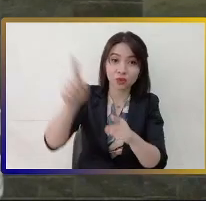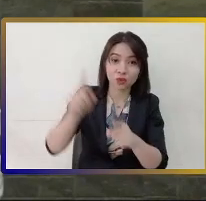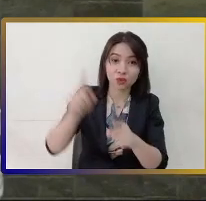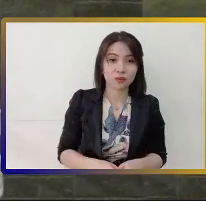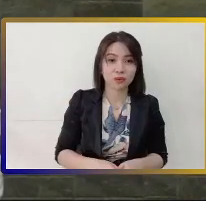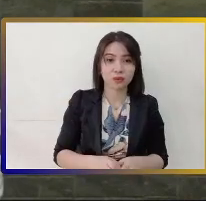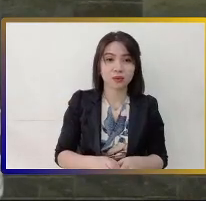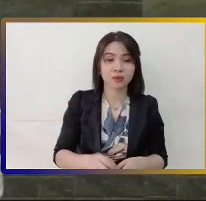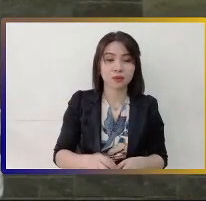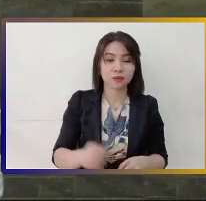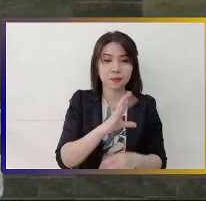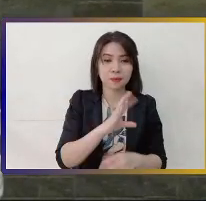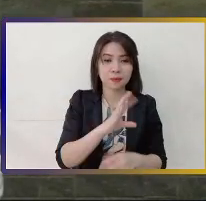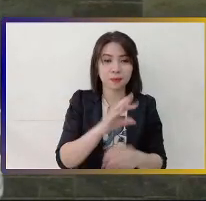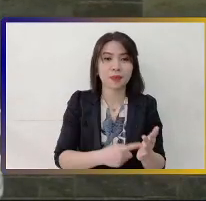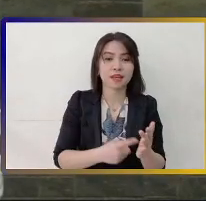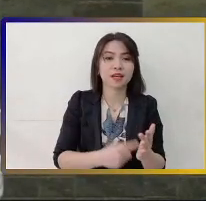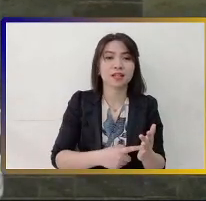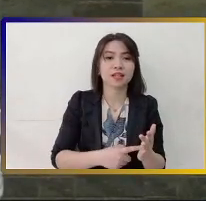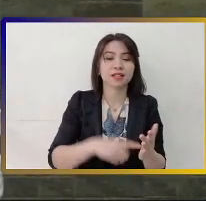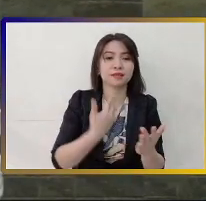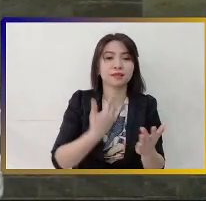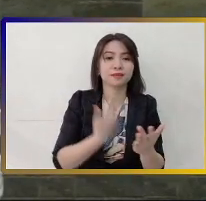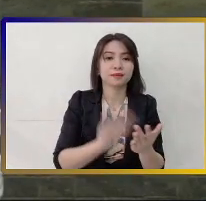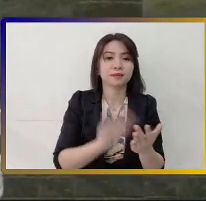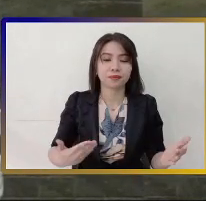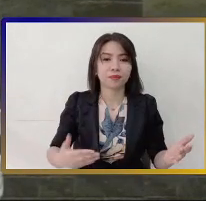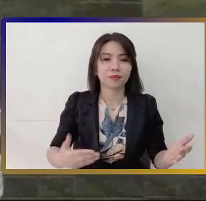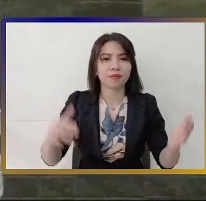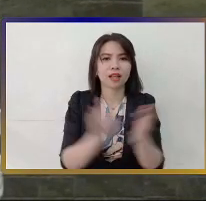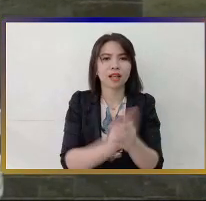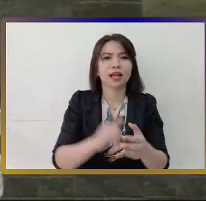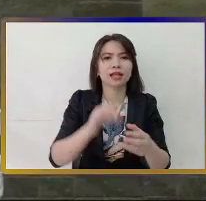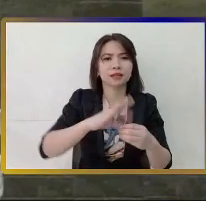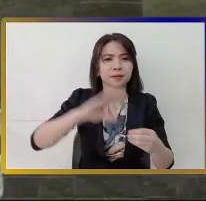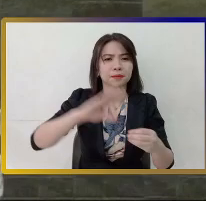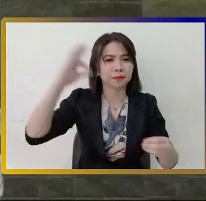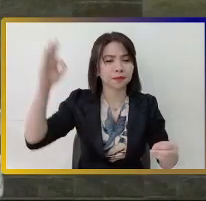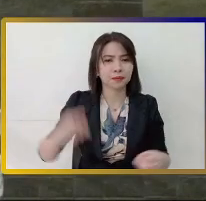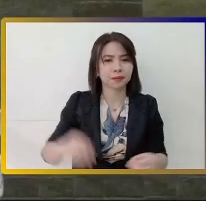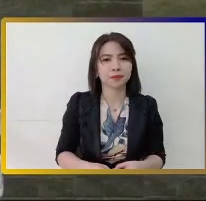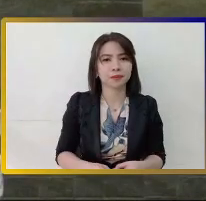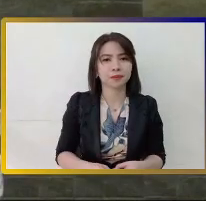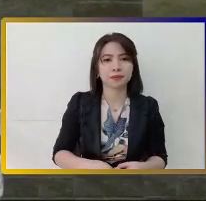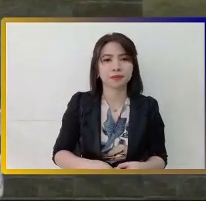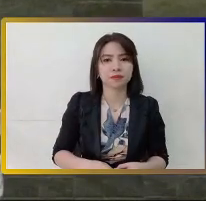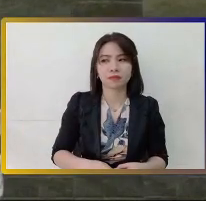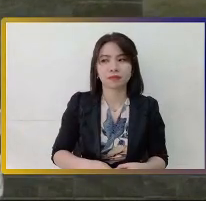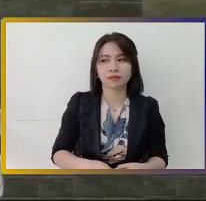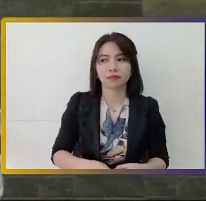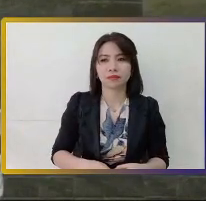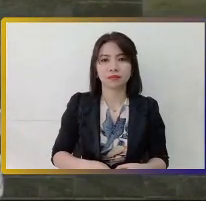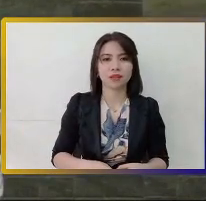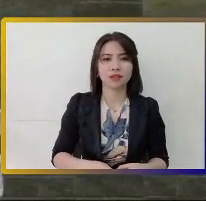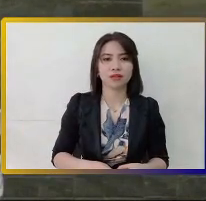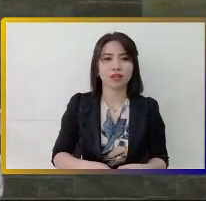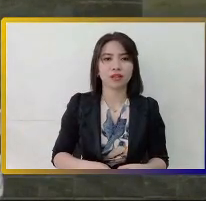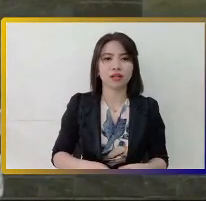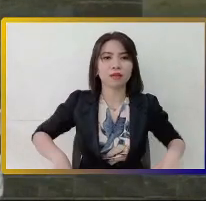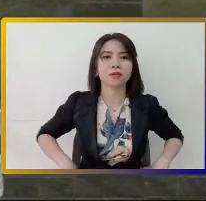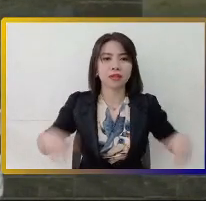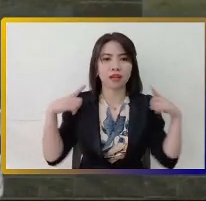In this case, the spirit, a disabling spirit, lingers with her.